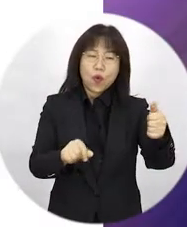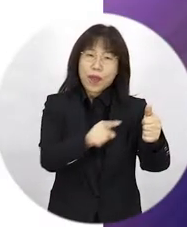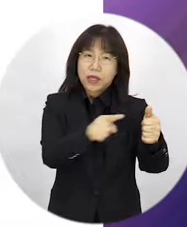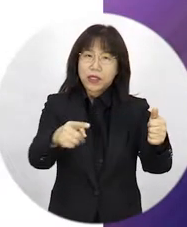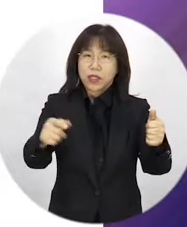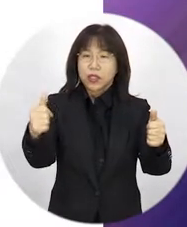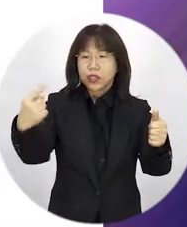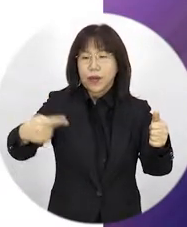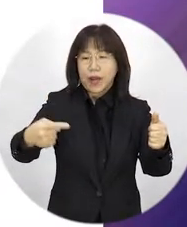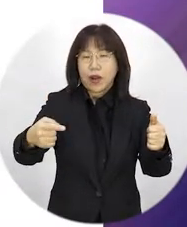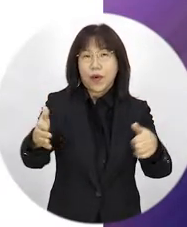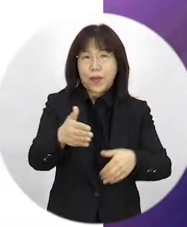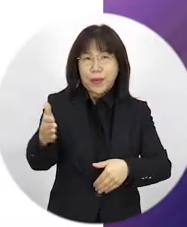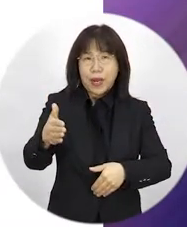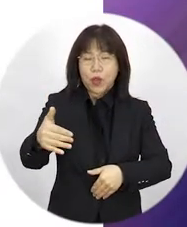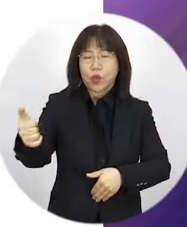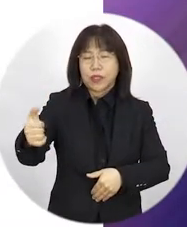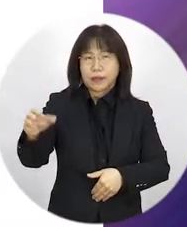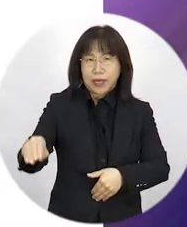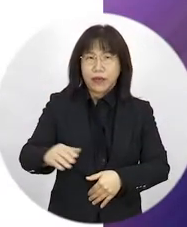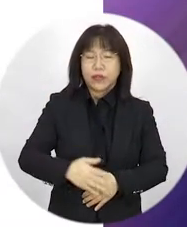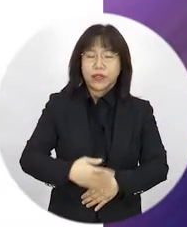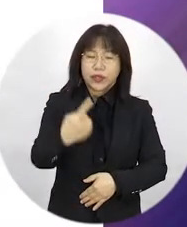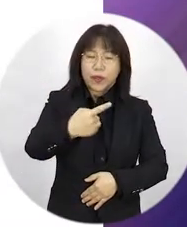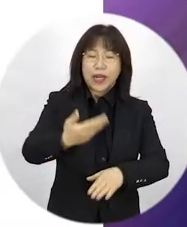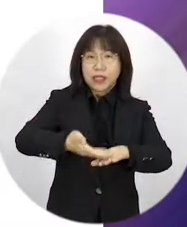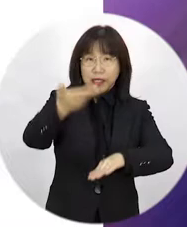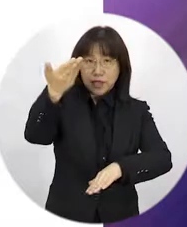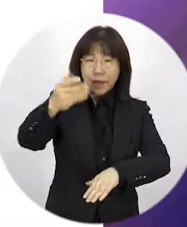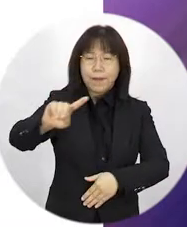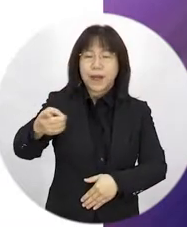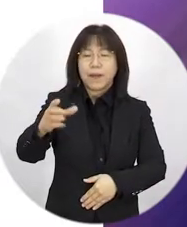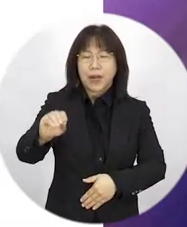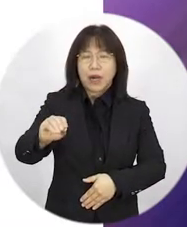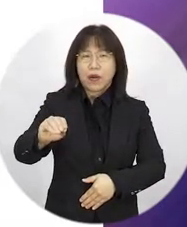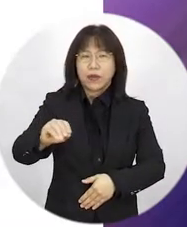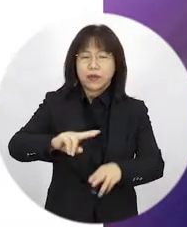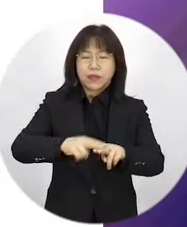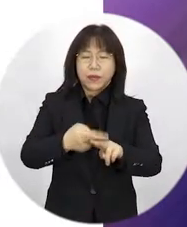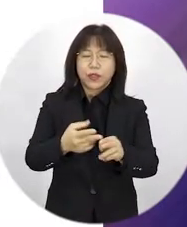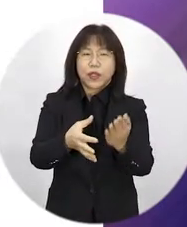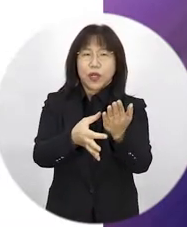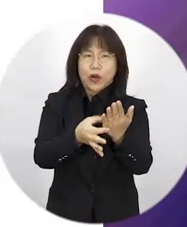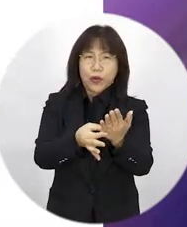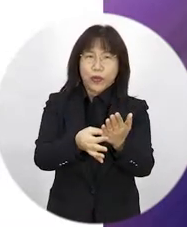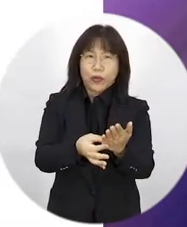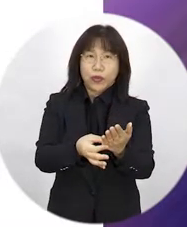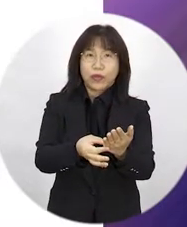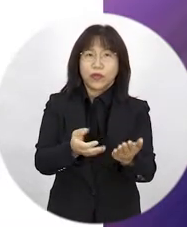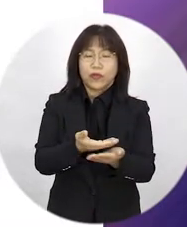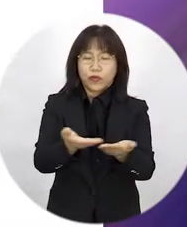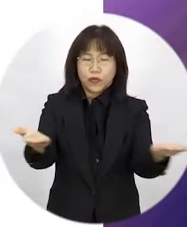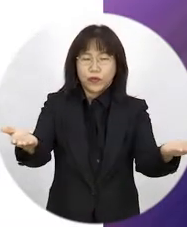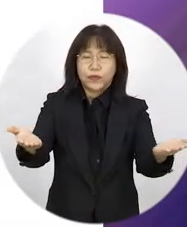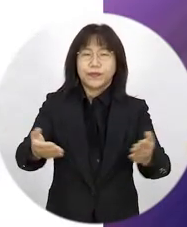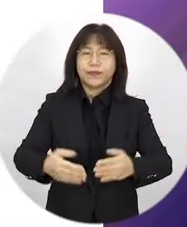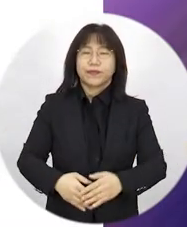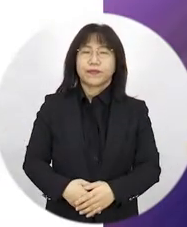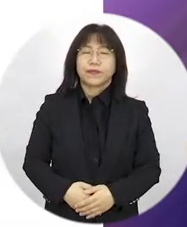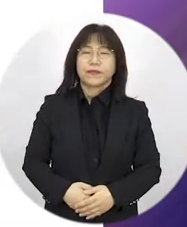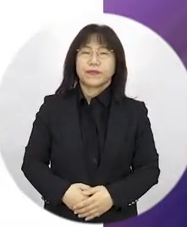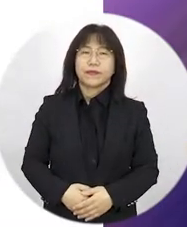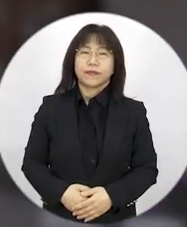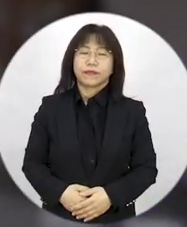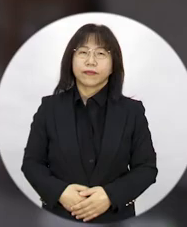원, 500만 원 이상 1000만 원 미만이면 50만 원, 1000만 원 이상이면 100만 원 상당의 모바일 서울사랑